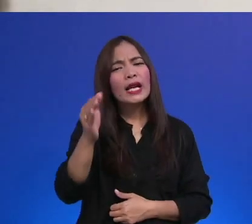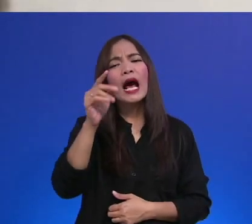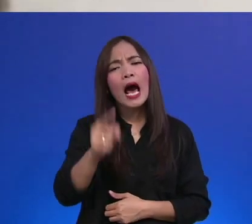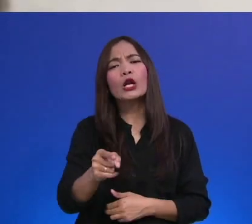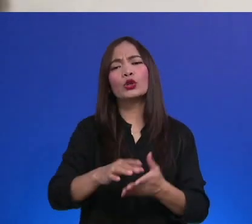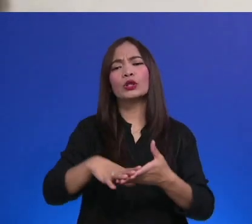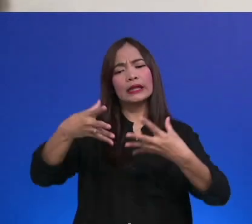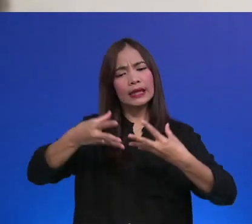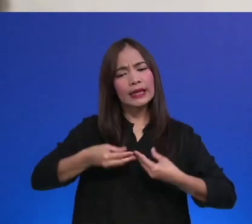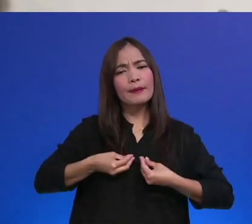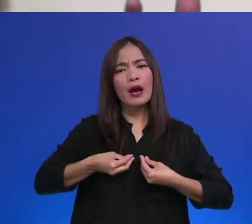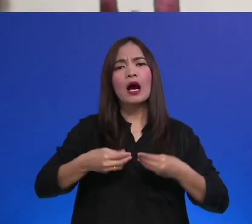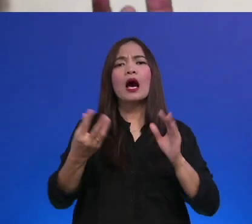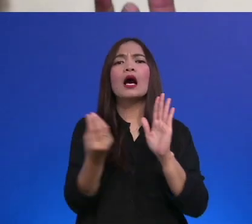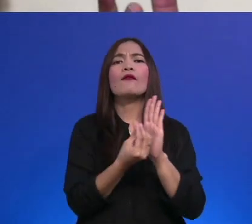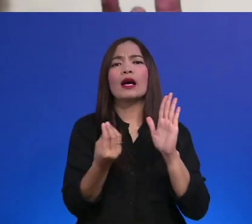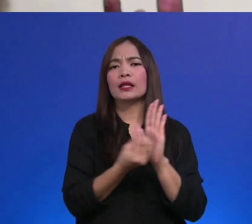kenyataan ini